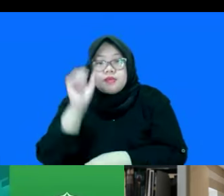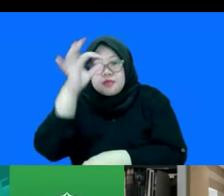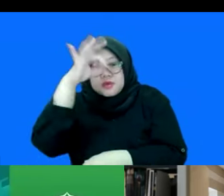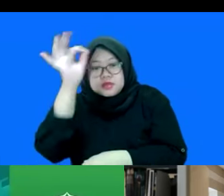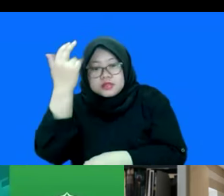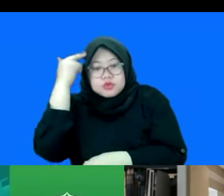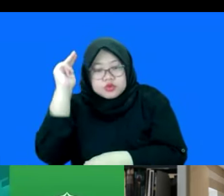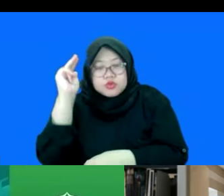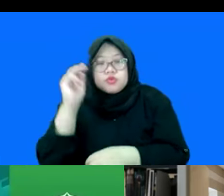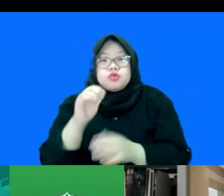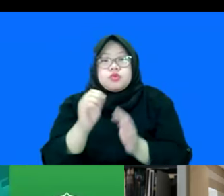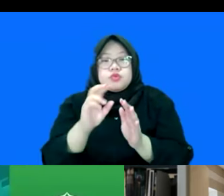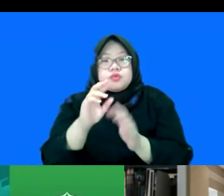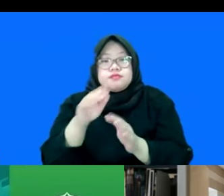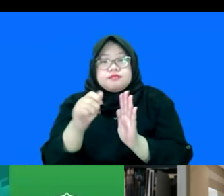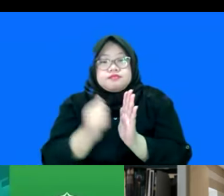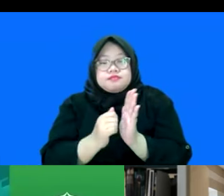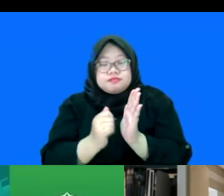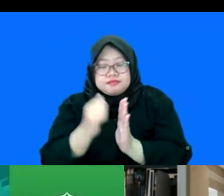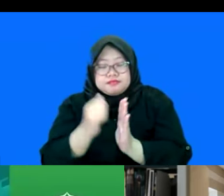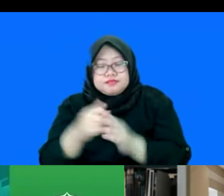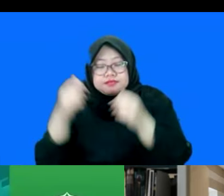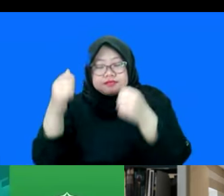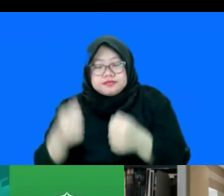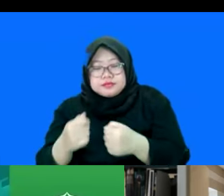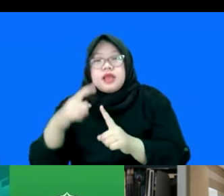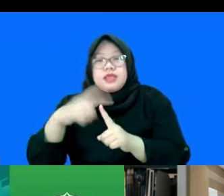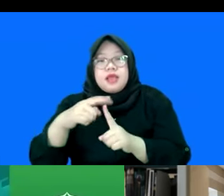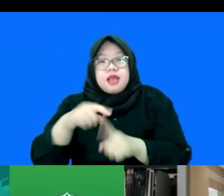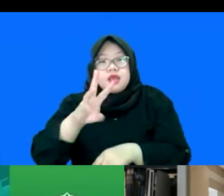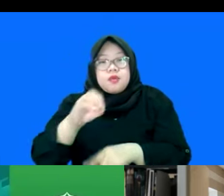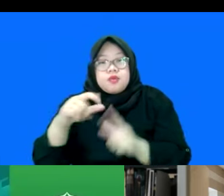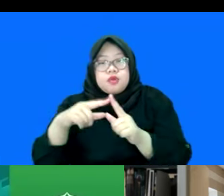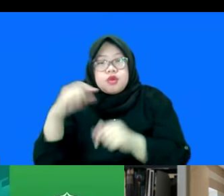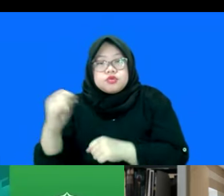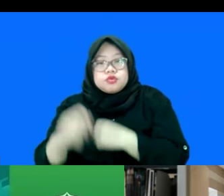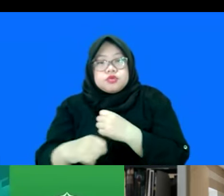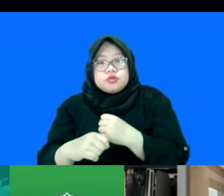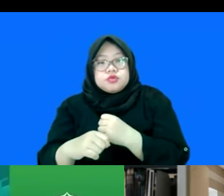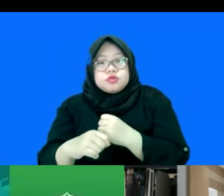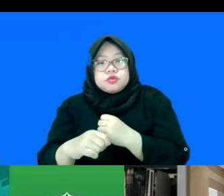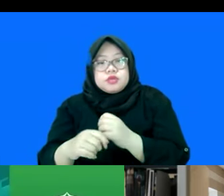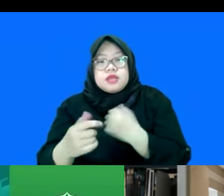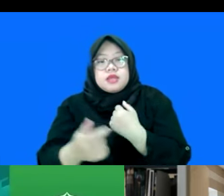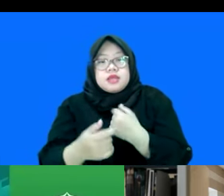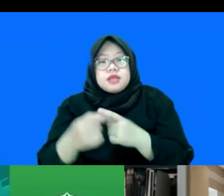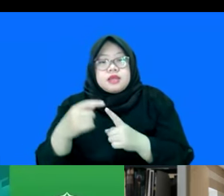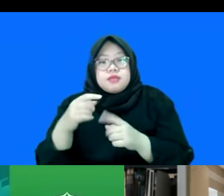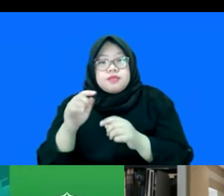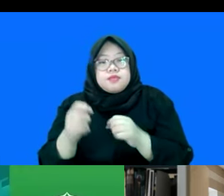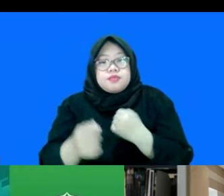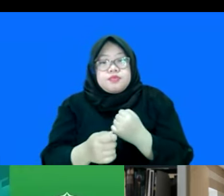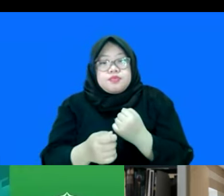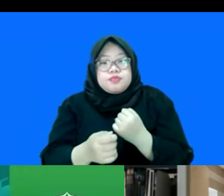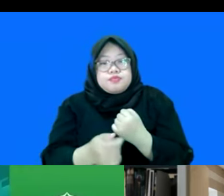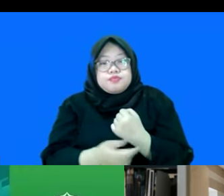yang akan diselenggarakan pada hari Jumat, tanggal 30 Agustus, pukul 14.00 WIB. Sekali lagi saya